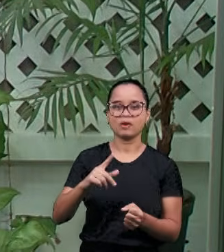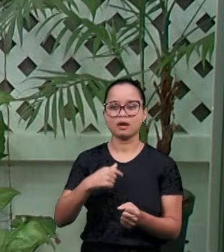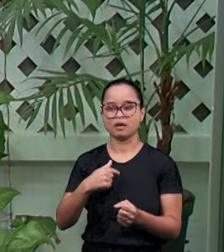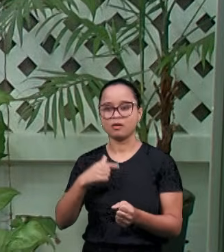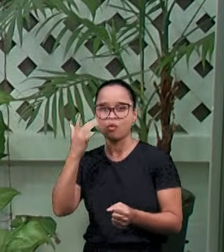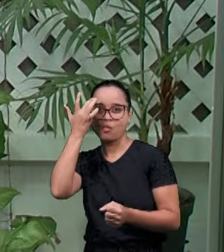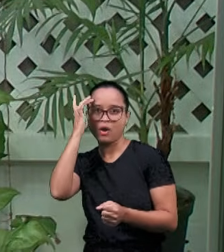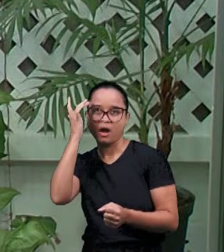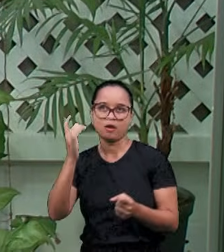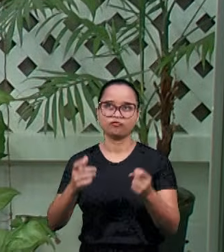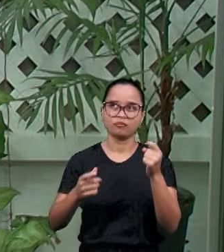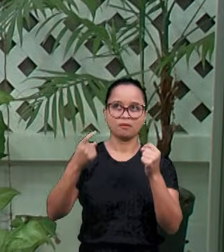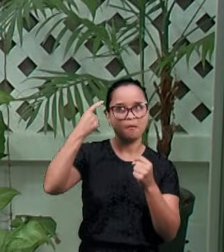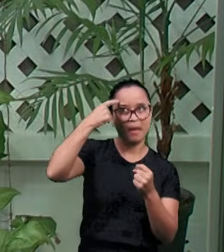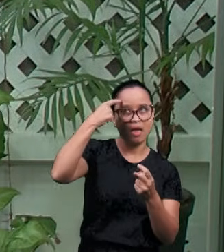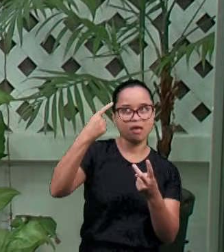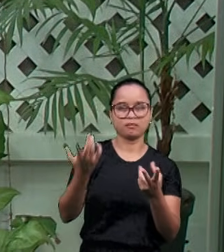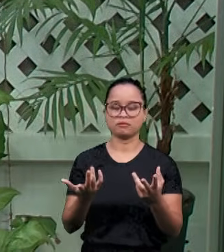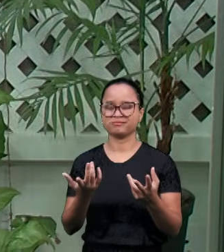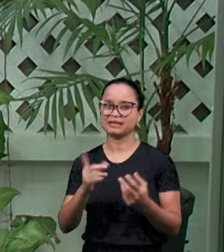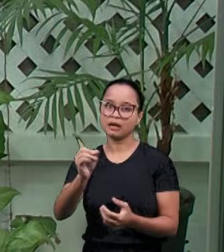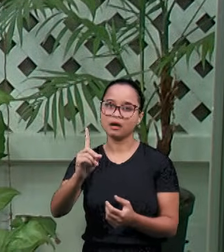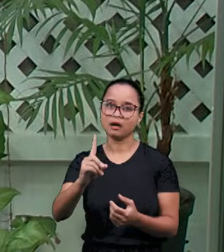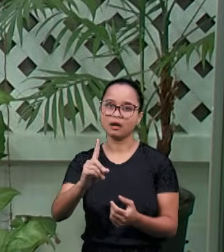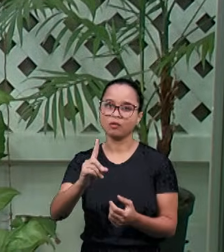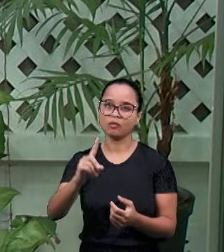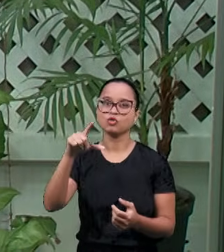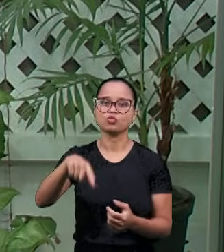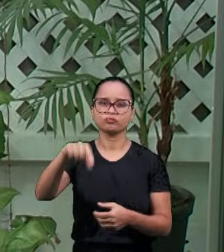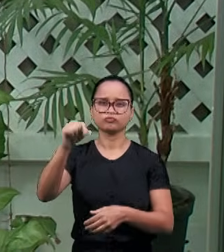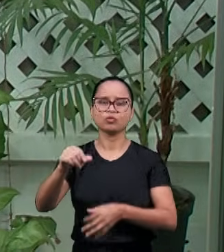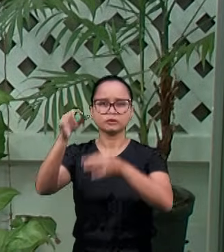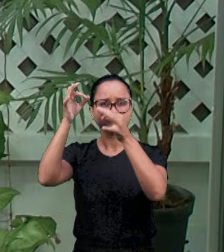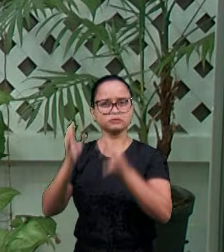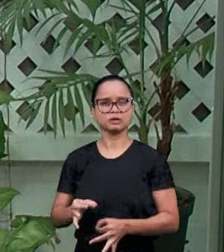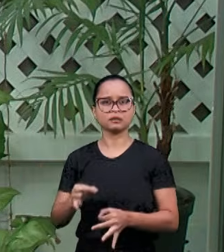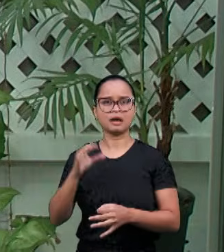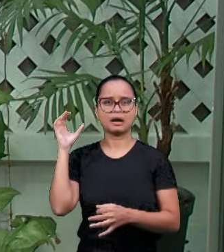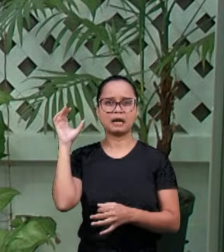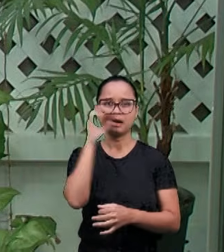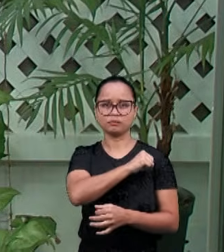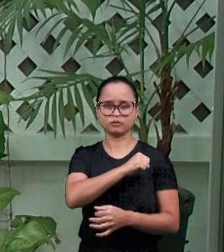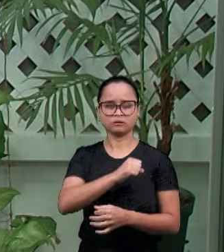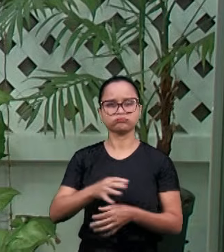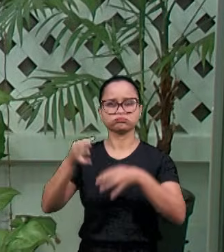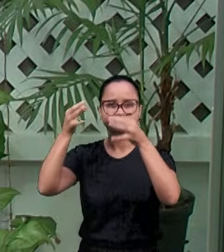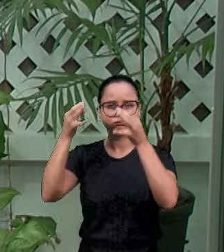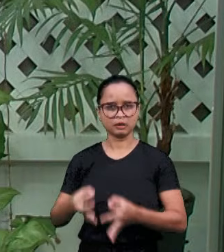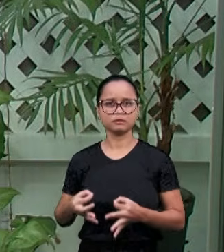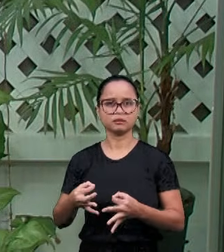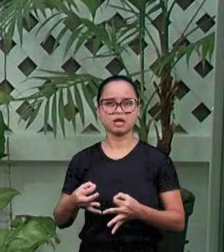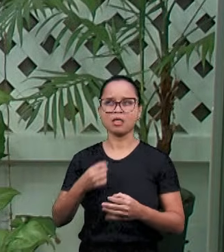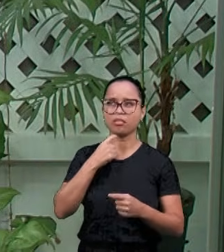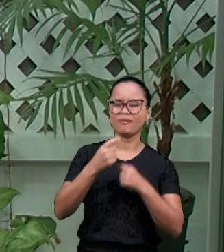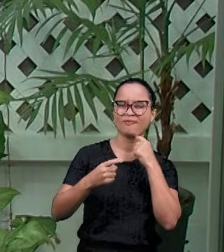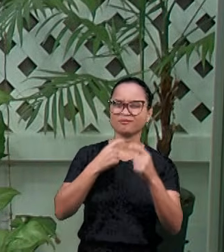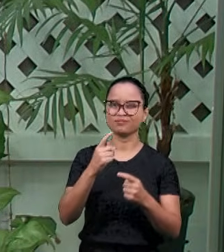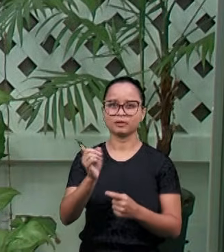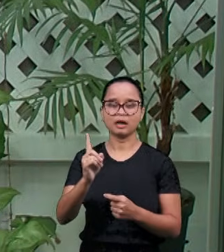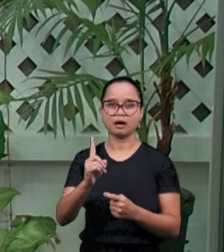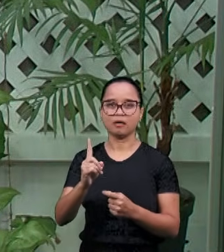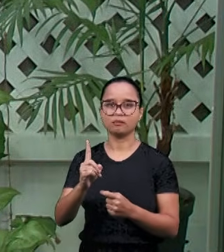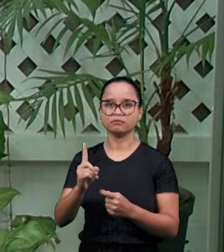d'un côté ou de l'autre. Je pense ceci, non, la décision doit être immédiate, définitive,